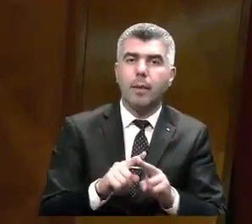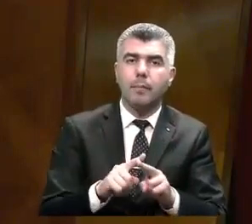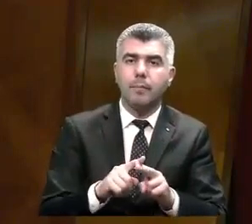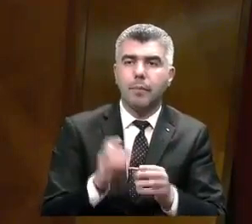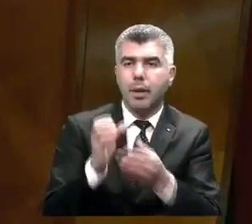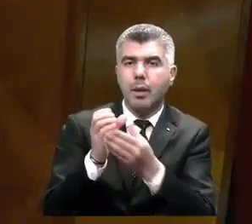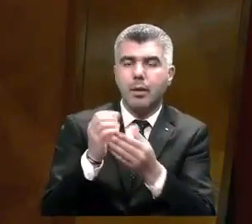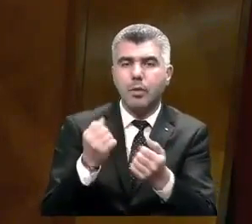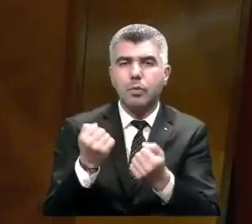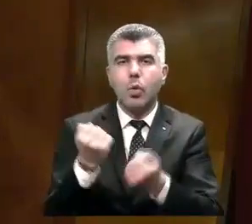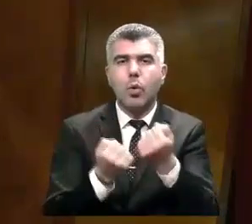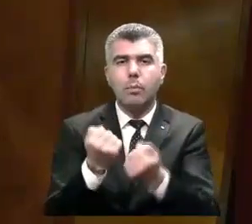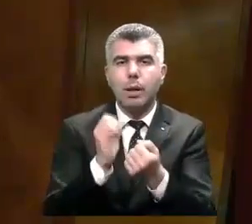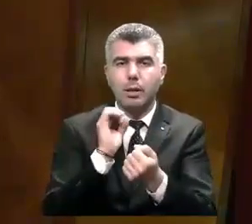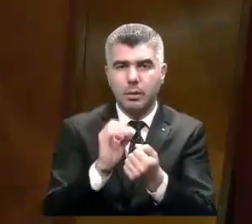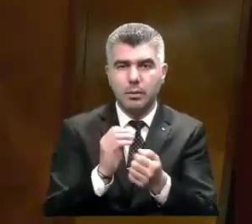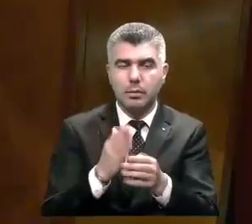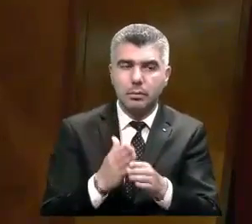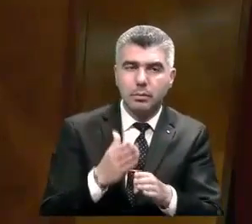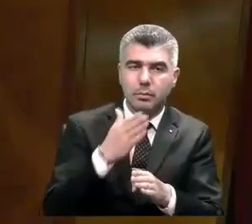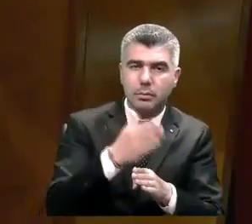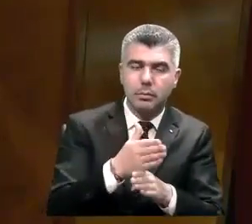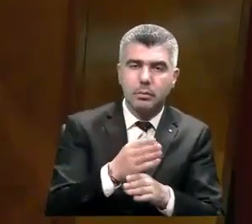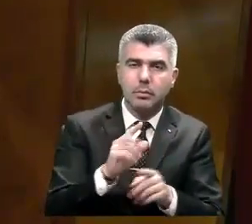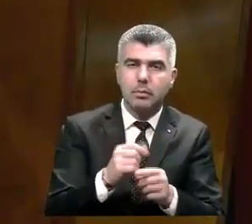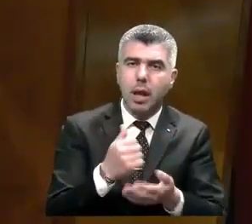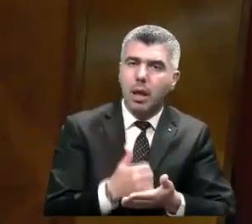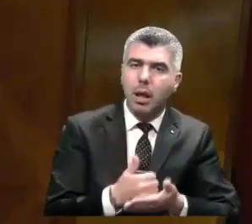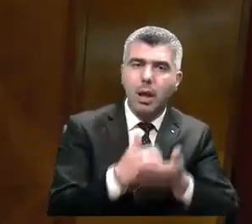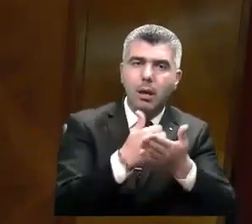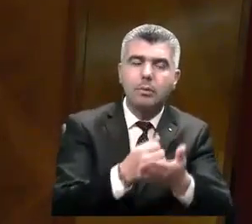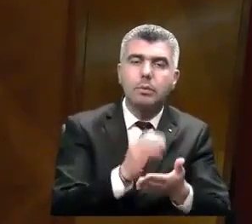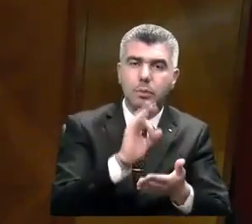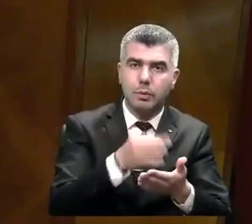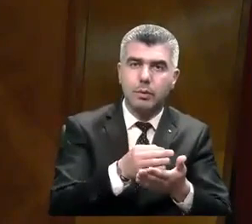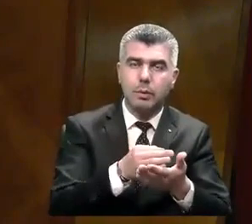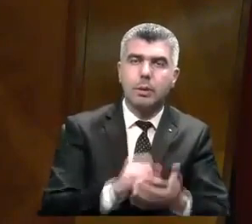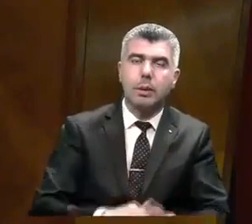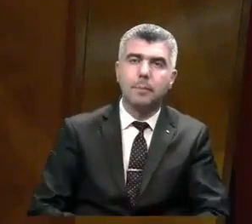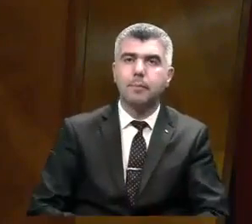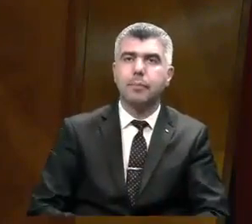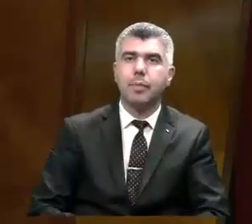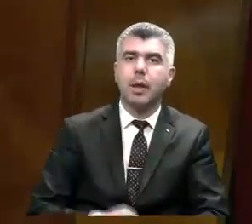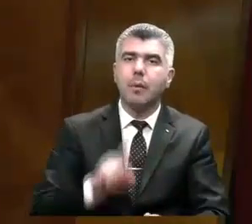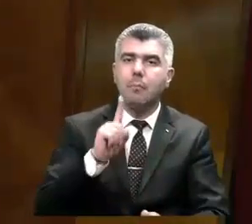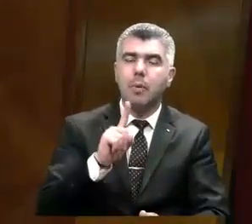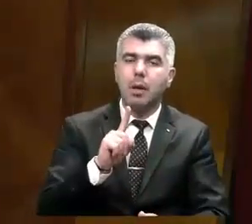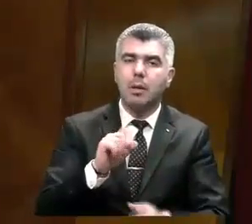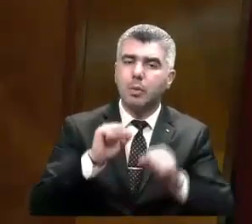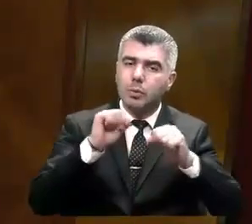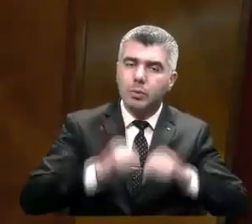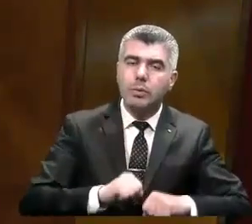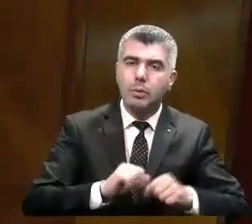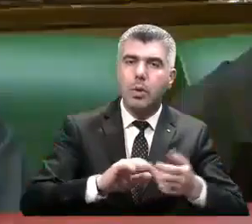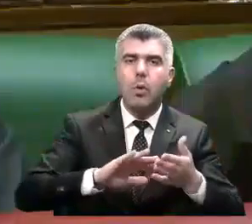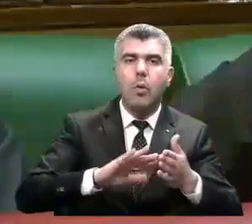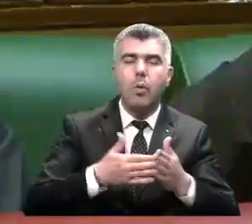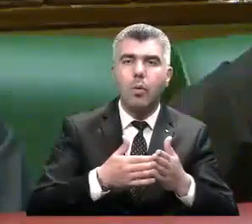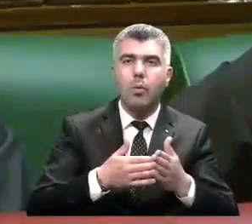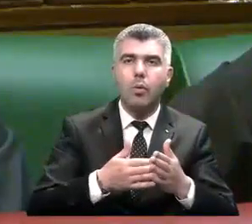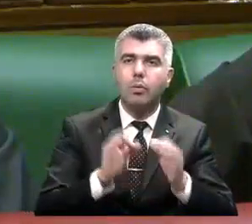المزدوج، فهي تقدم واحد الخدمه ولكن ما تستجيبش لجميع الحاجيات